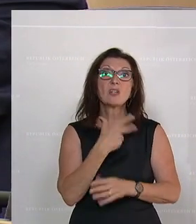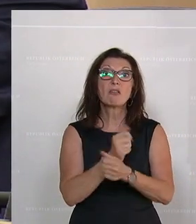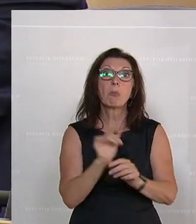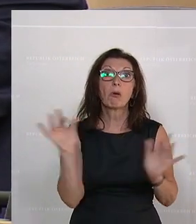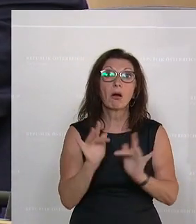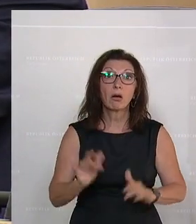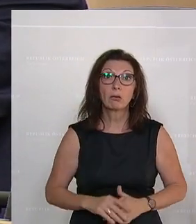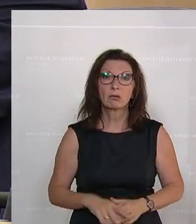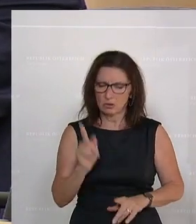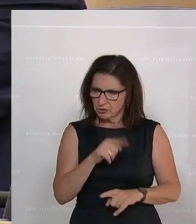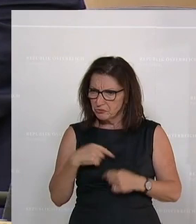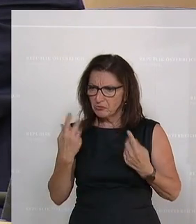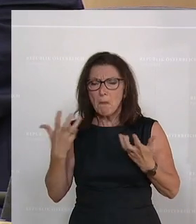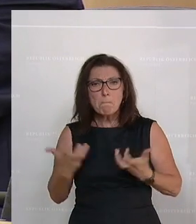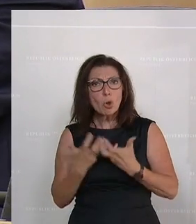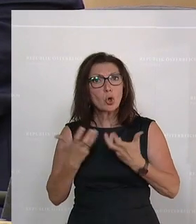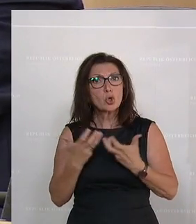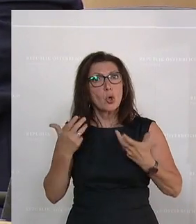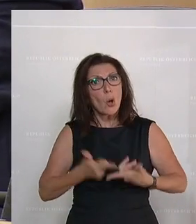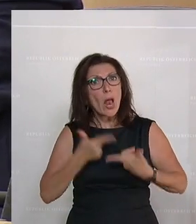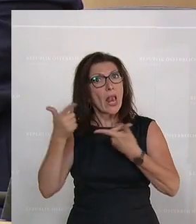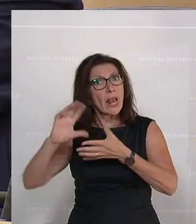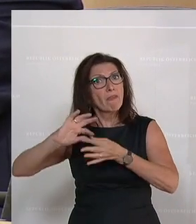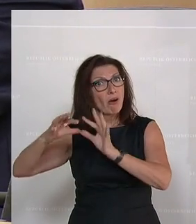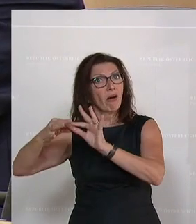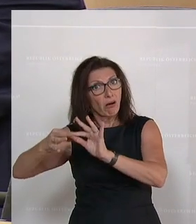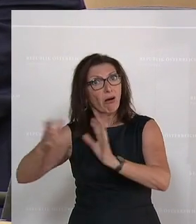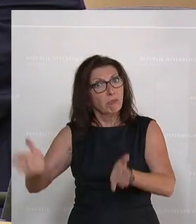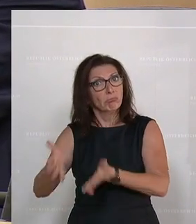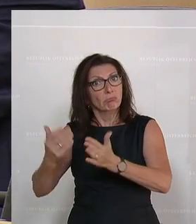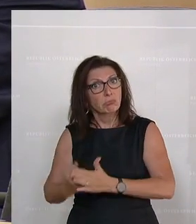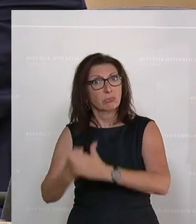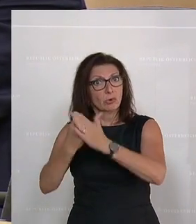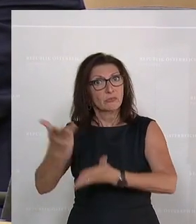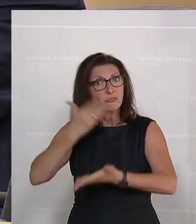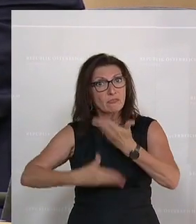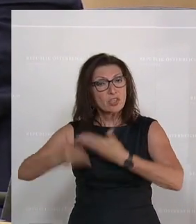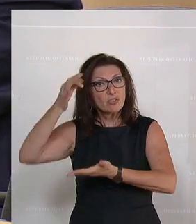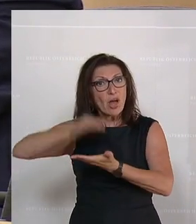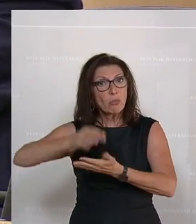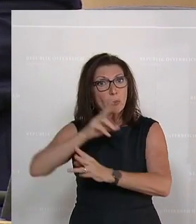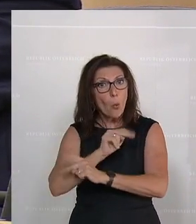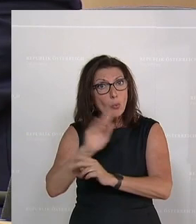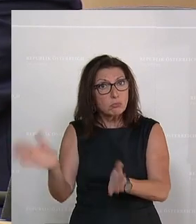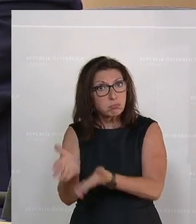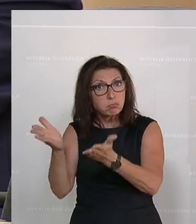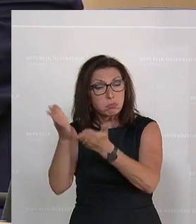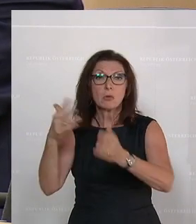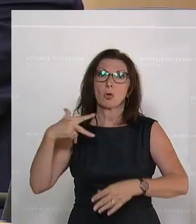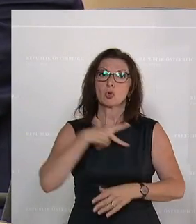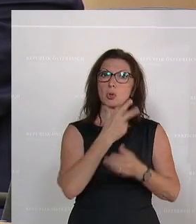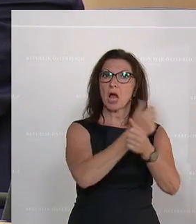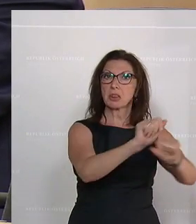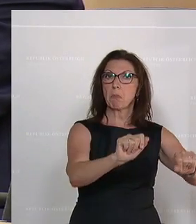wir stärken produktion und lieferketten und damit den wirtschaftsstandort in österreich und die sozialdemokratie